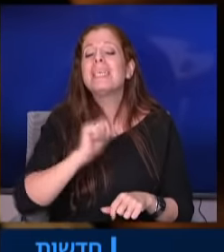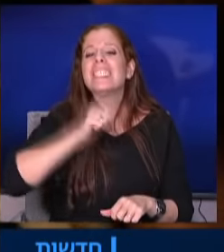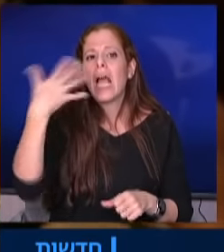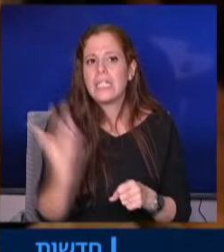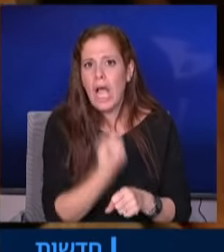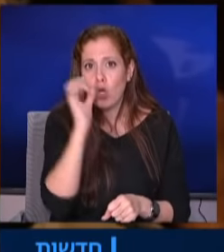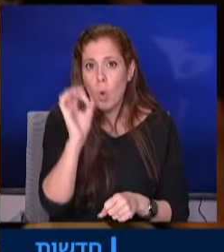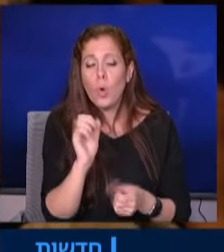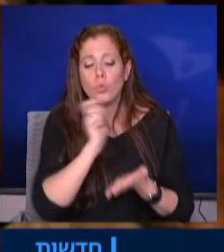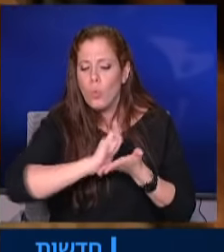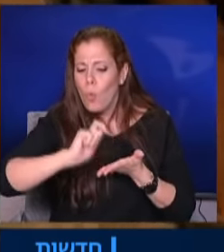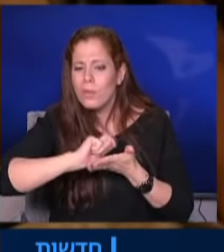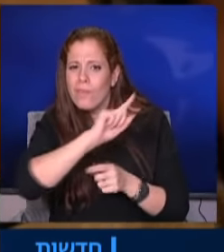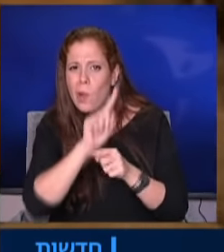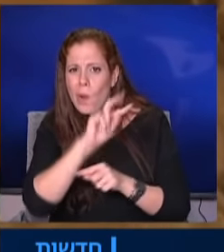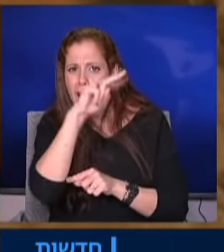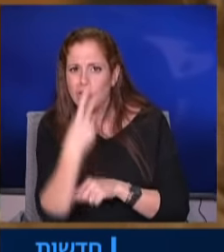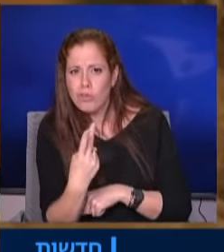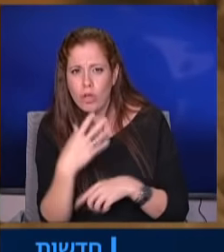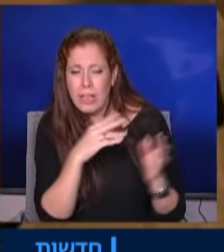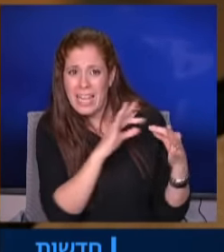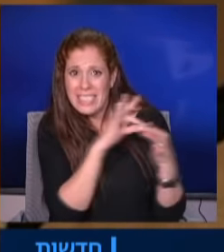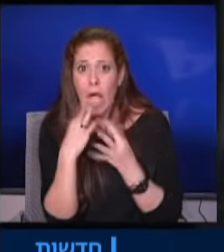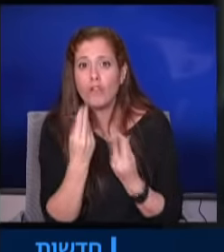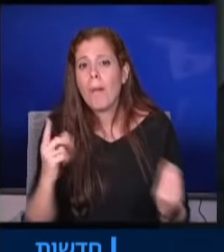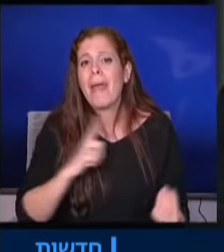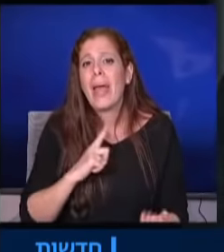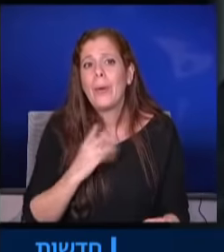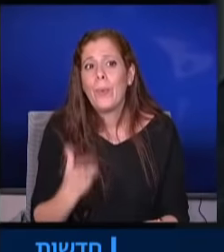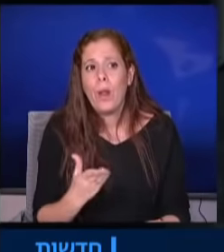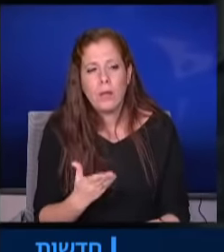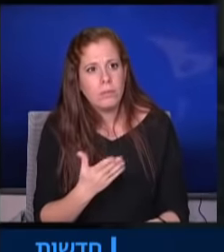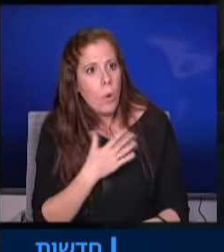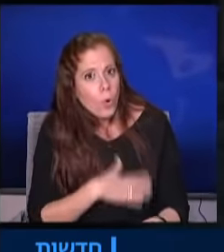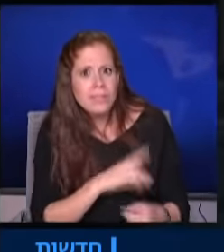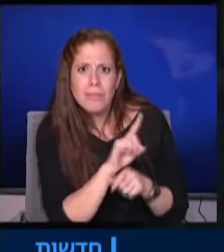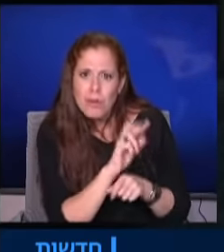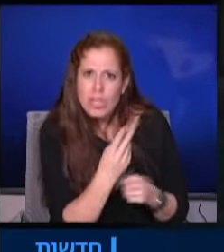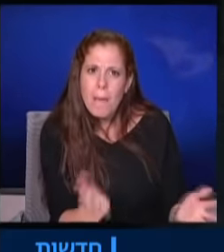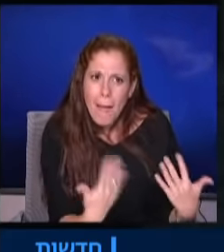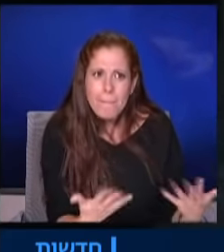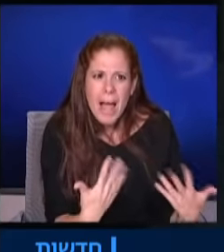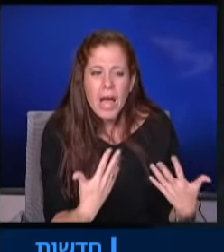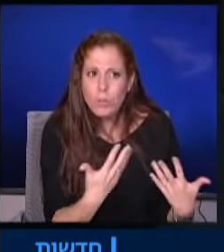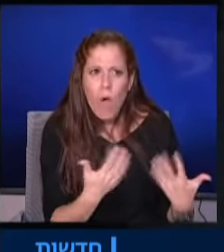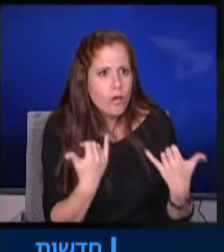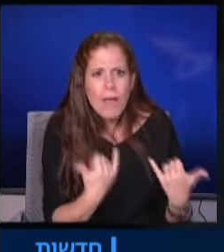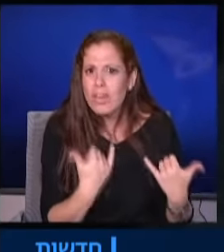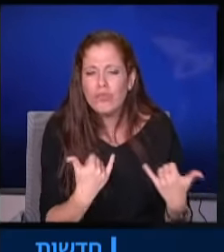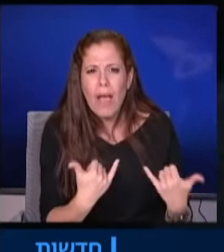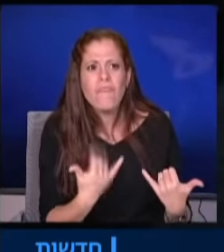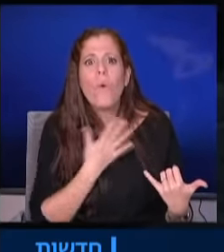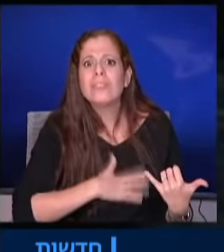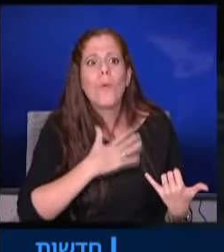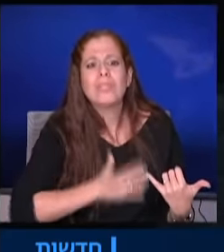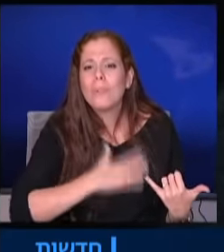את העונה השנייה של הסדרה, שרבים חיכו לה. רוצים לך עונה שנייה, ואומרים, מהר, תביא את הסחורה, אתה חם, אתה חם, קונים, רוצים,